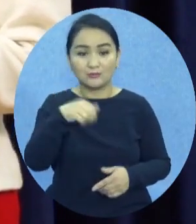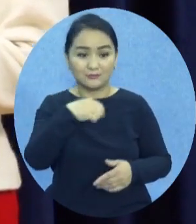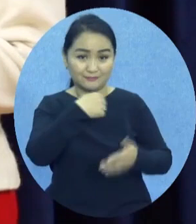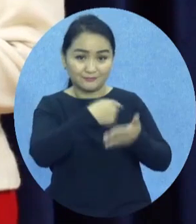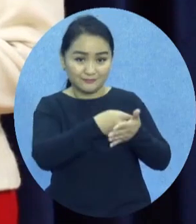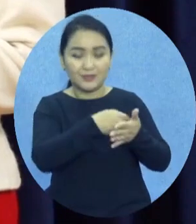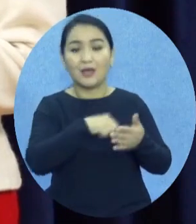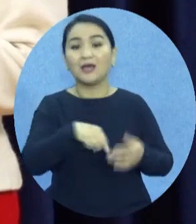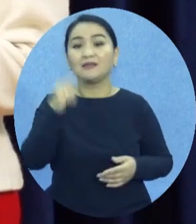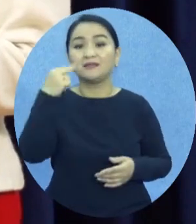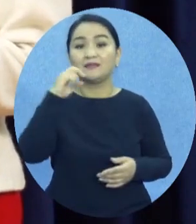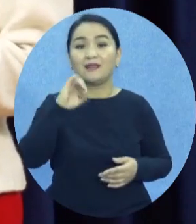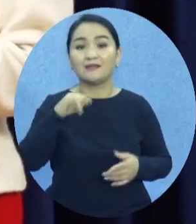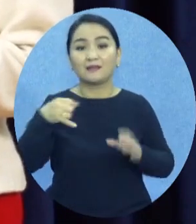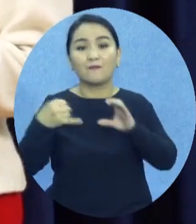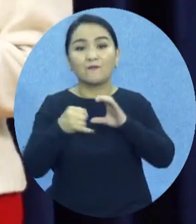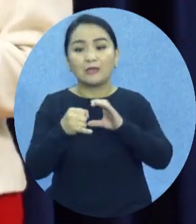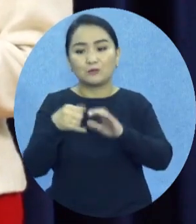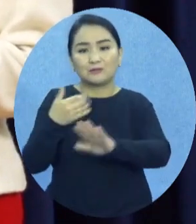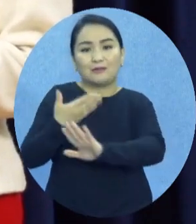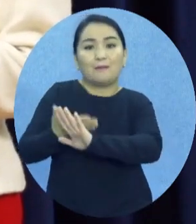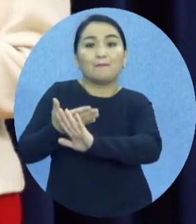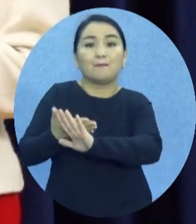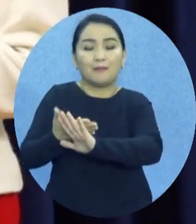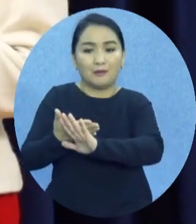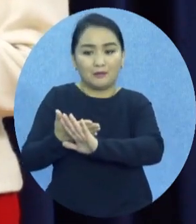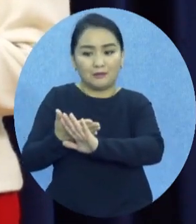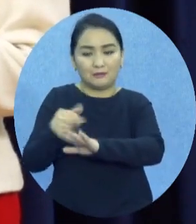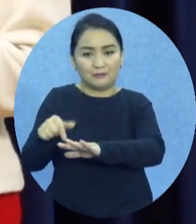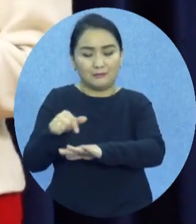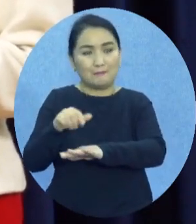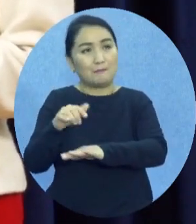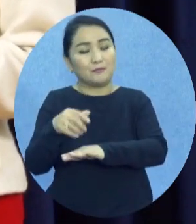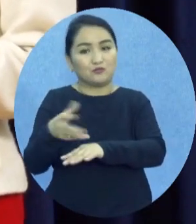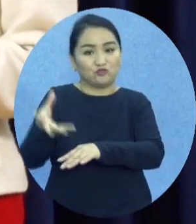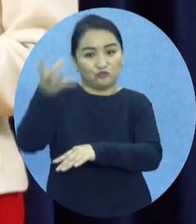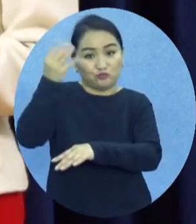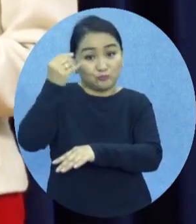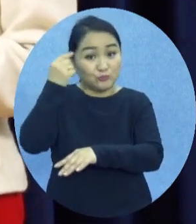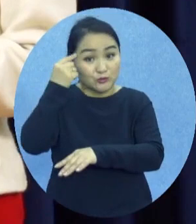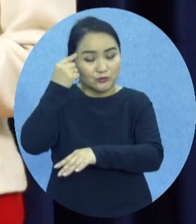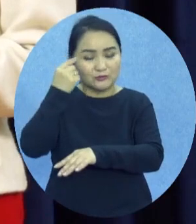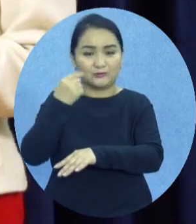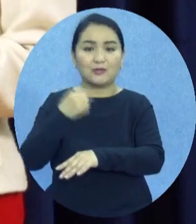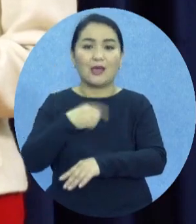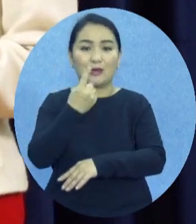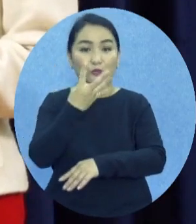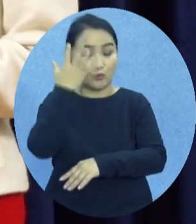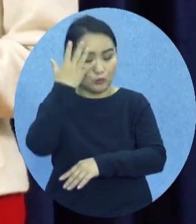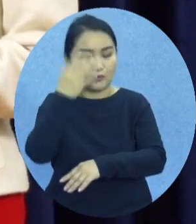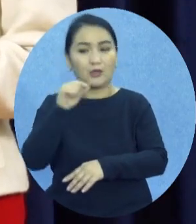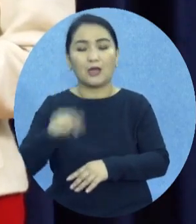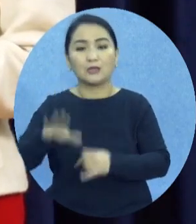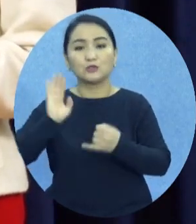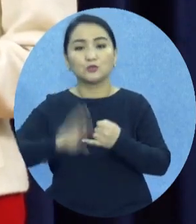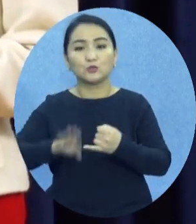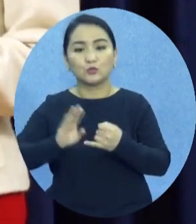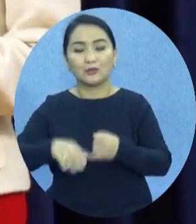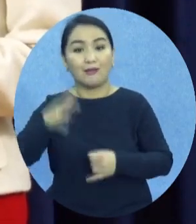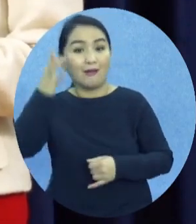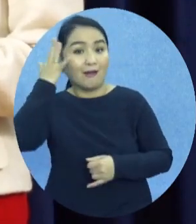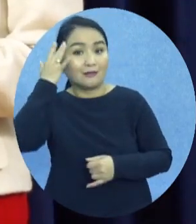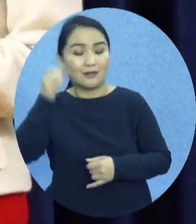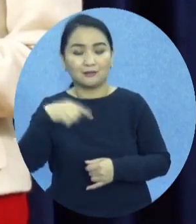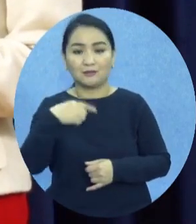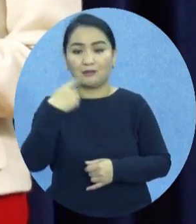халдраас сэргийлээд ийм арга хэмжээг бол хөргүүлсэн байгаа. А сүүл дахиад гадаадас ирж байгаа хүмүүсийг 7 хоног тусгаарлие гэдэг